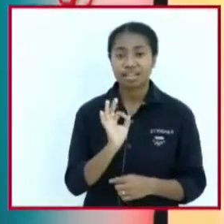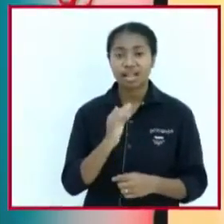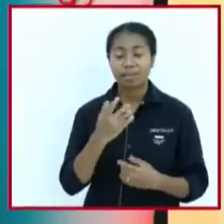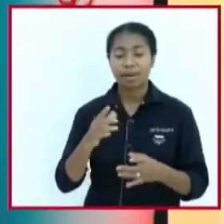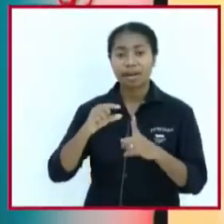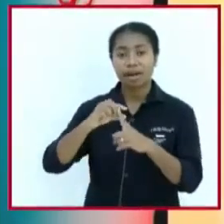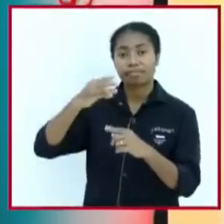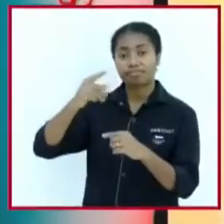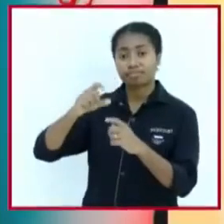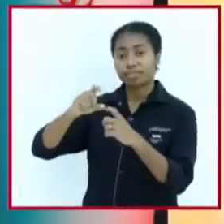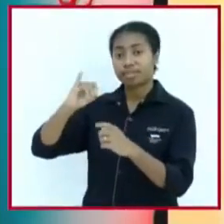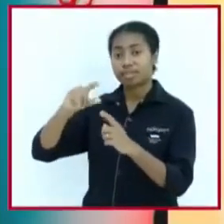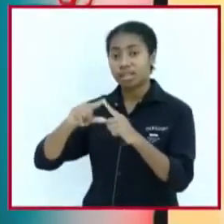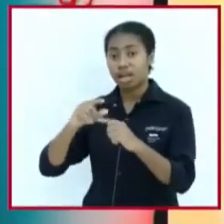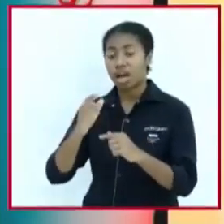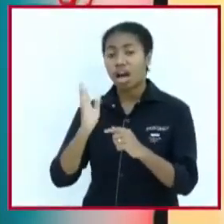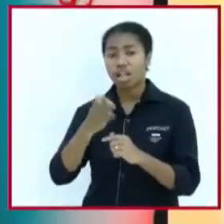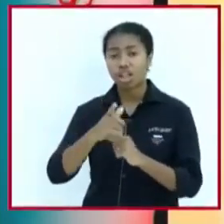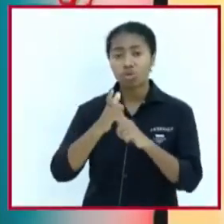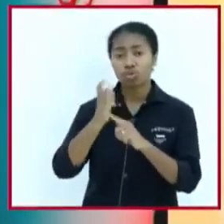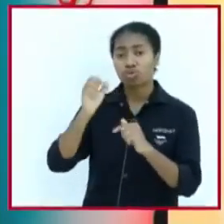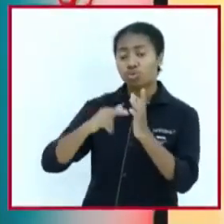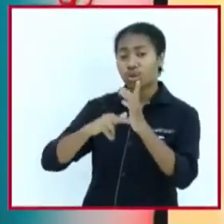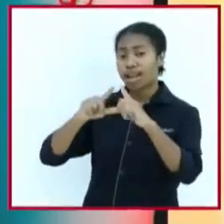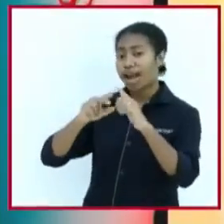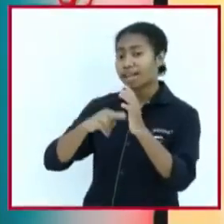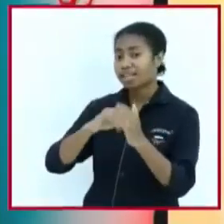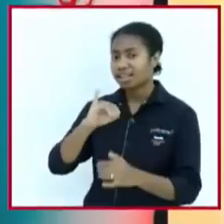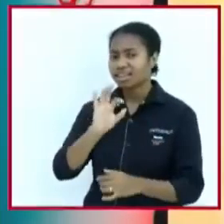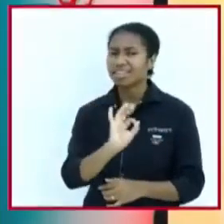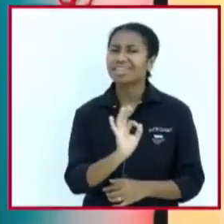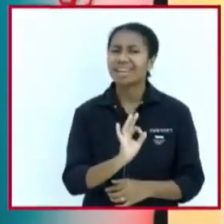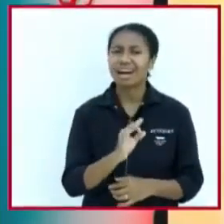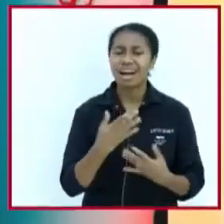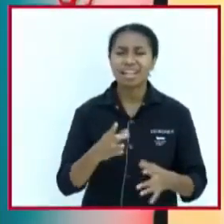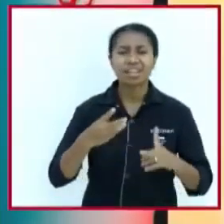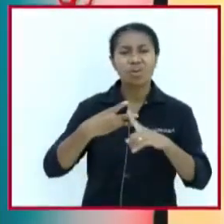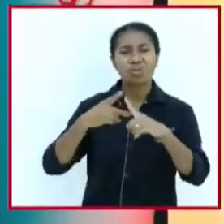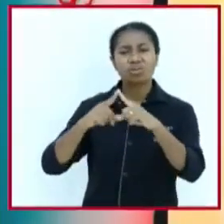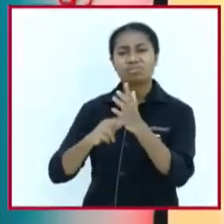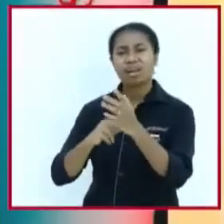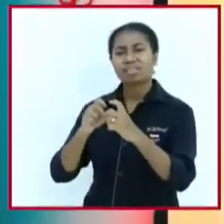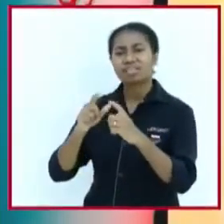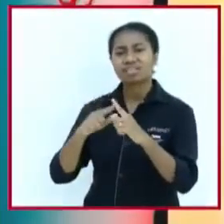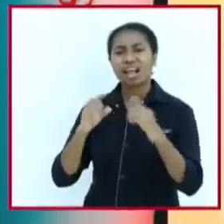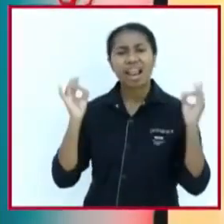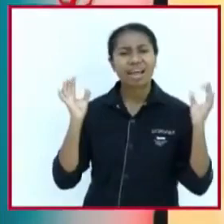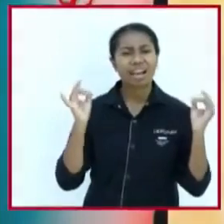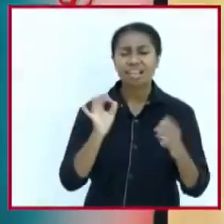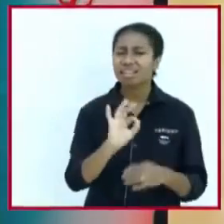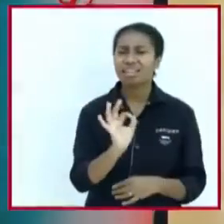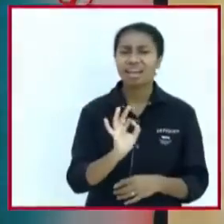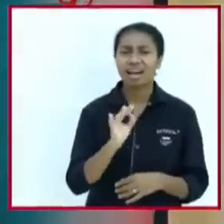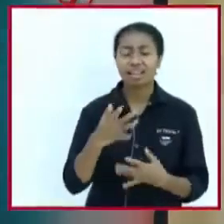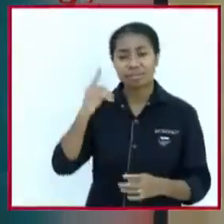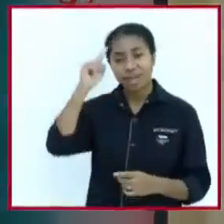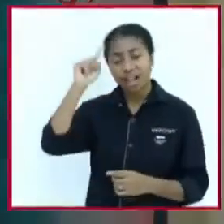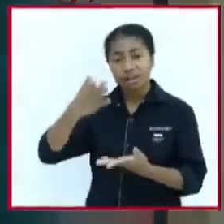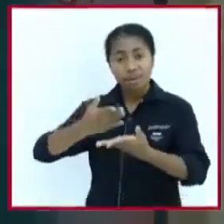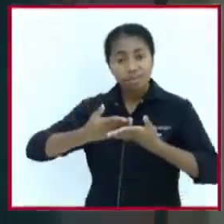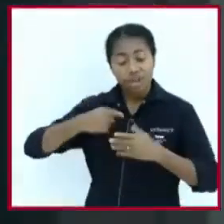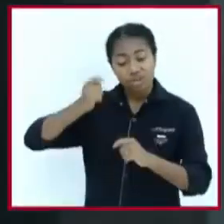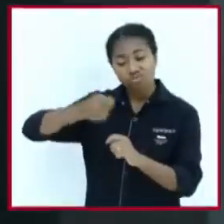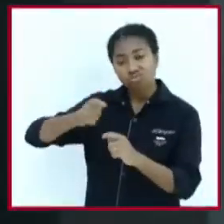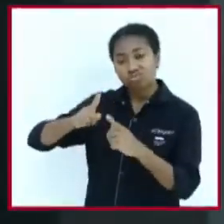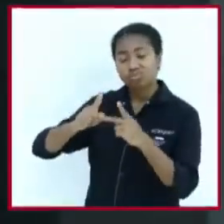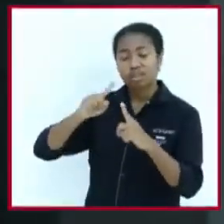kepada Persia tidak kepada Yunani tidak kapal Romawi atau bangsa manapun di dunia ini tidak Allah hanya berikan hukum